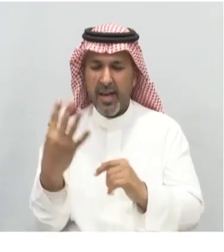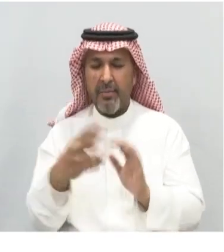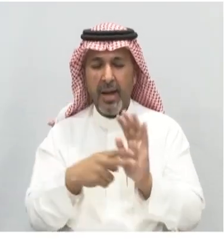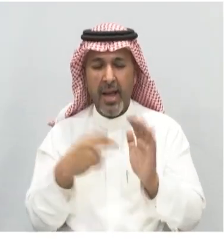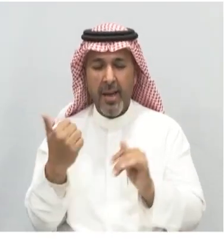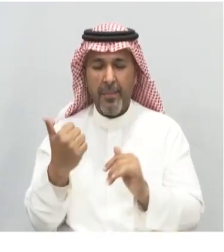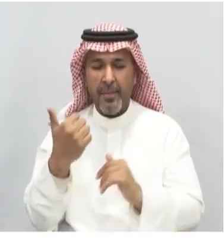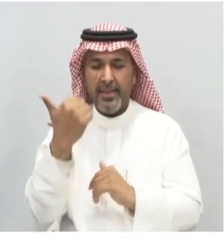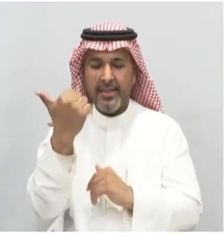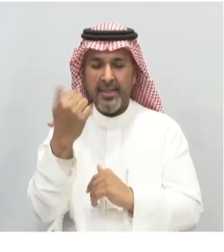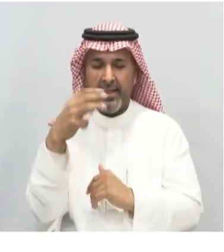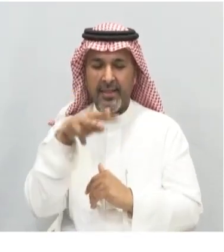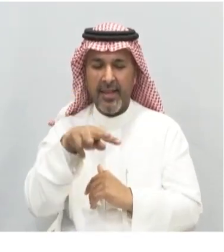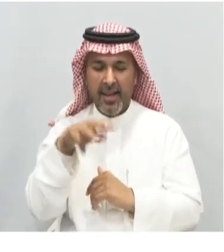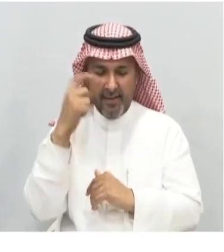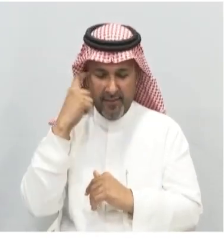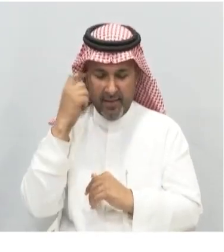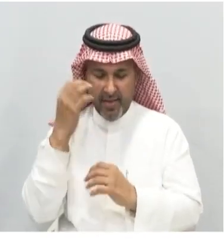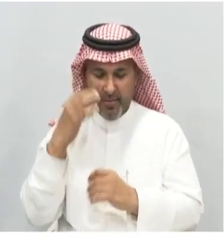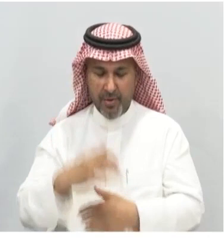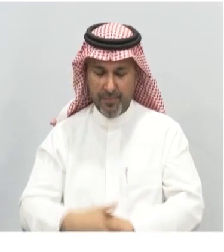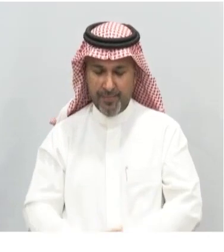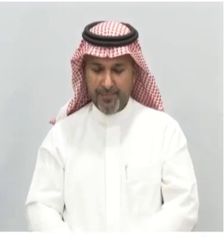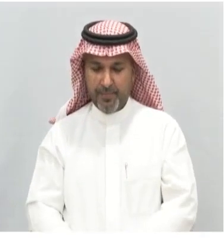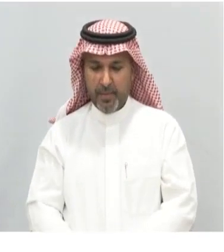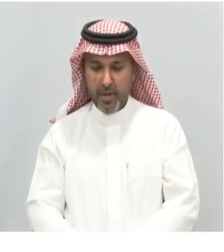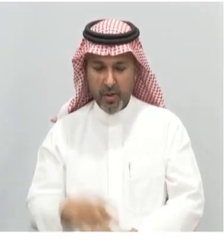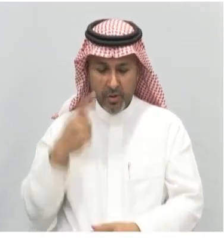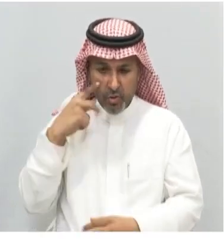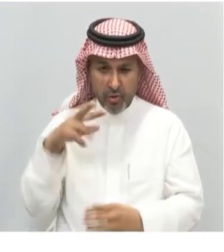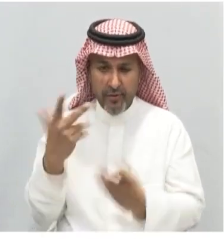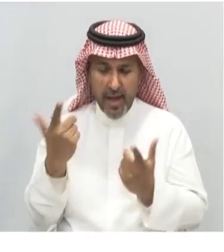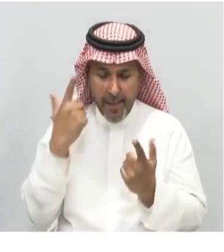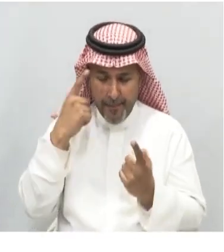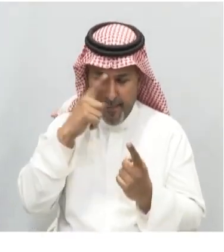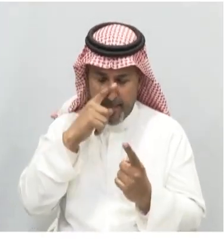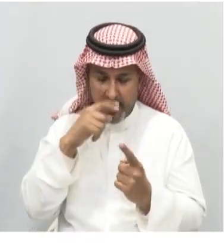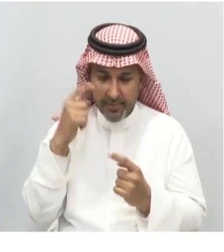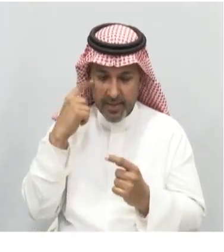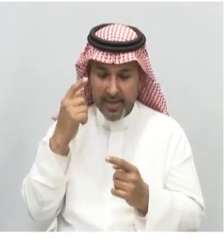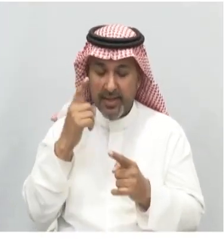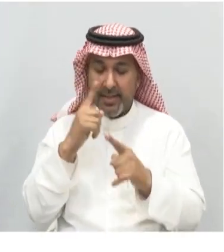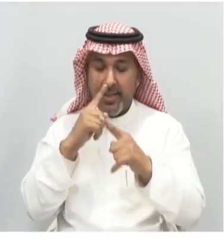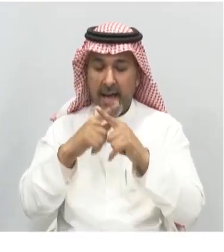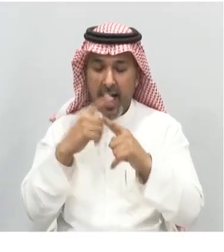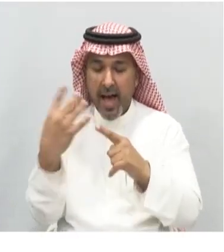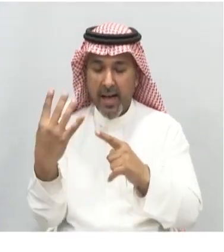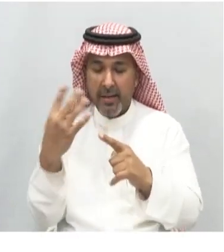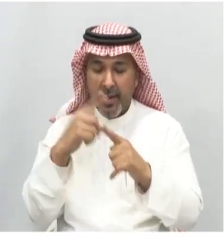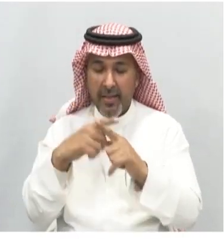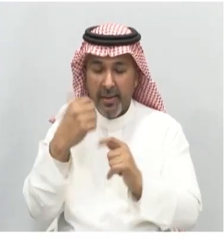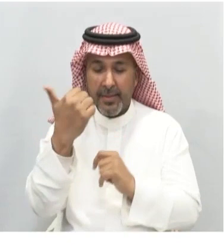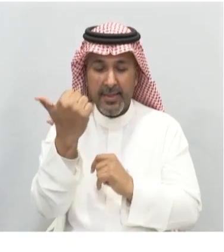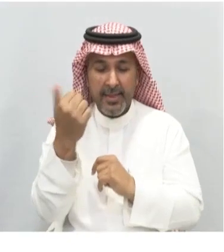ونتحقق من الاجابه نعلم ان 24000 تق 4 تساوي 6000 لان 4 ض